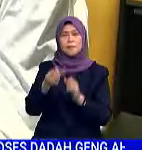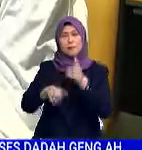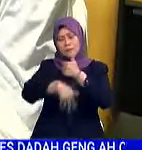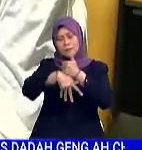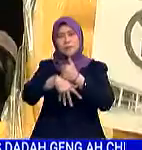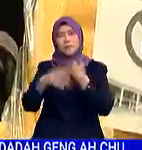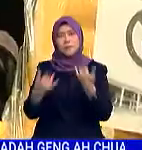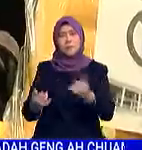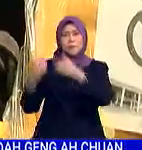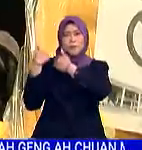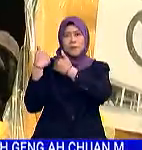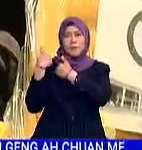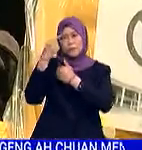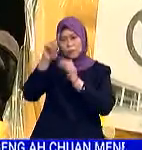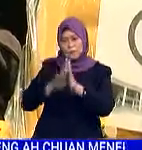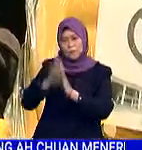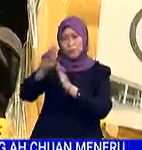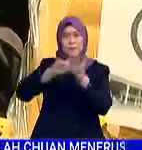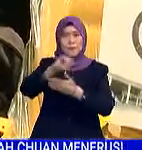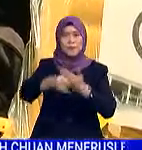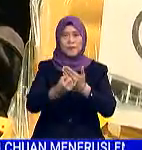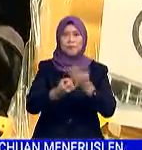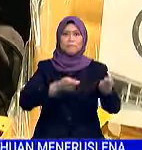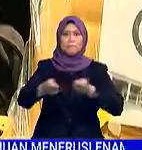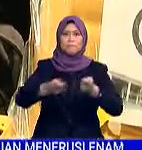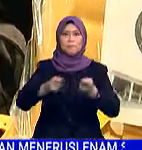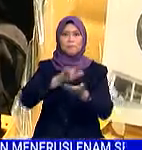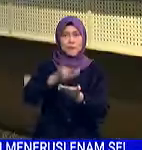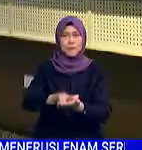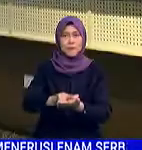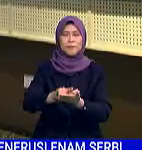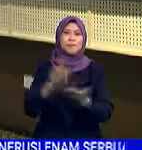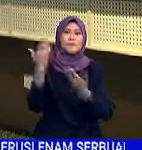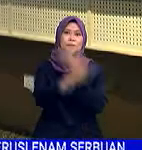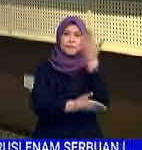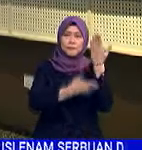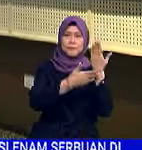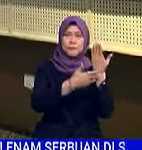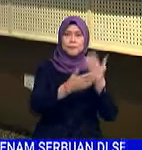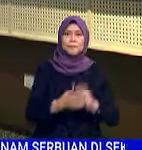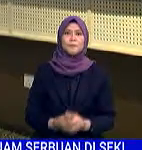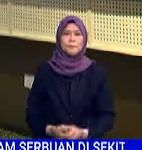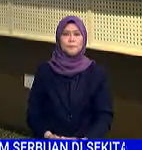bertanggungjawab melaksanakan pembangunan projek untuk pengendali lapangan terbang itu di seluruh negara